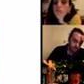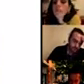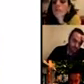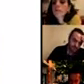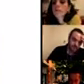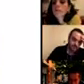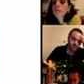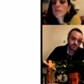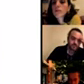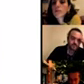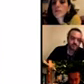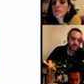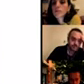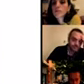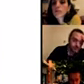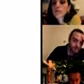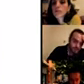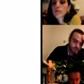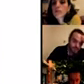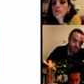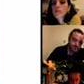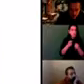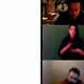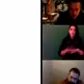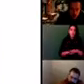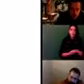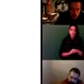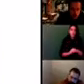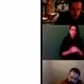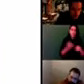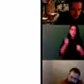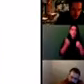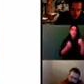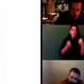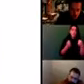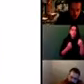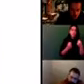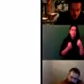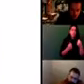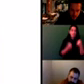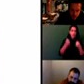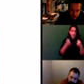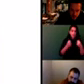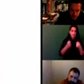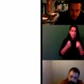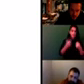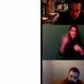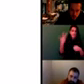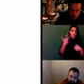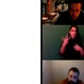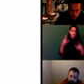meydanına dönüştürmekti. Bunu yaparken de işte araç hızlarını azaltıp sokakları yayalar için daha güvenli bir hale getirmeye